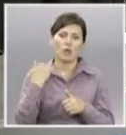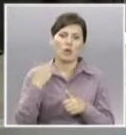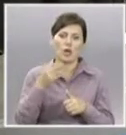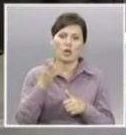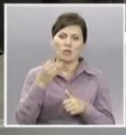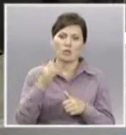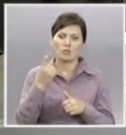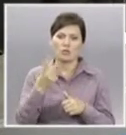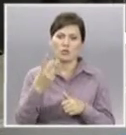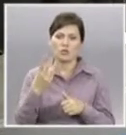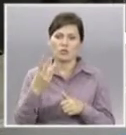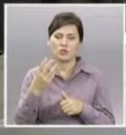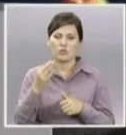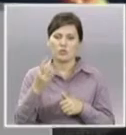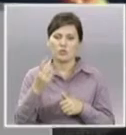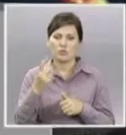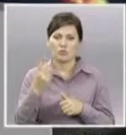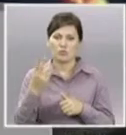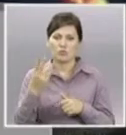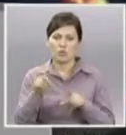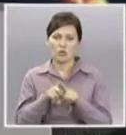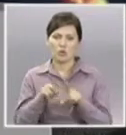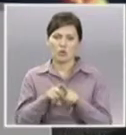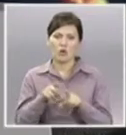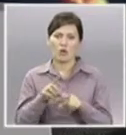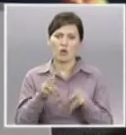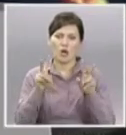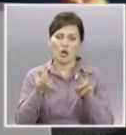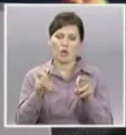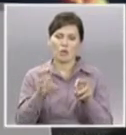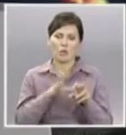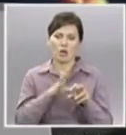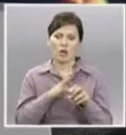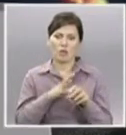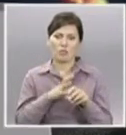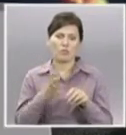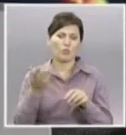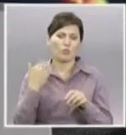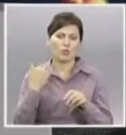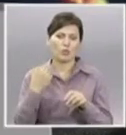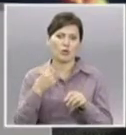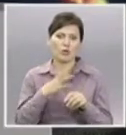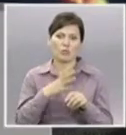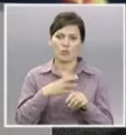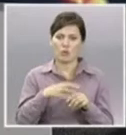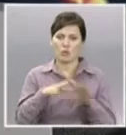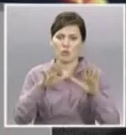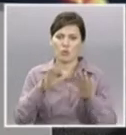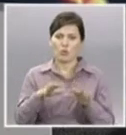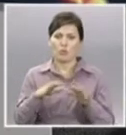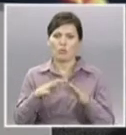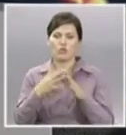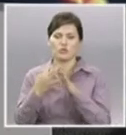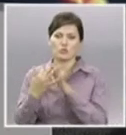Ақсай 1, Ақсай 2, Жетісу, Жетісу 1, Жетісу 2 деген секілді атаулармен алдында бұрынғы Алғабас елді мекенінің орнындағы